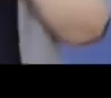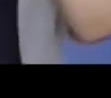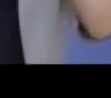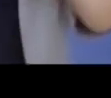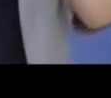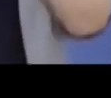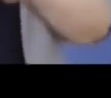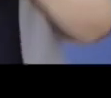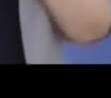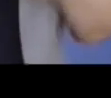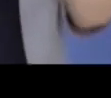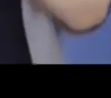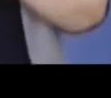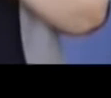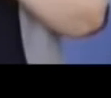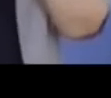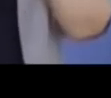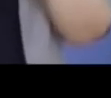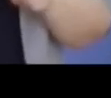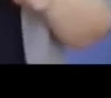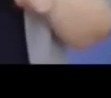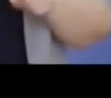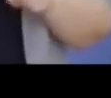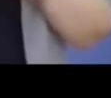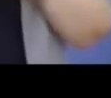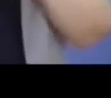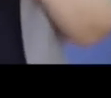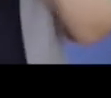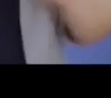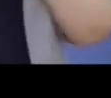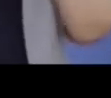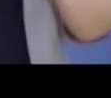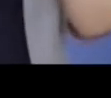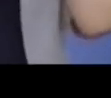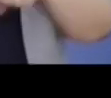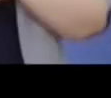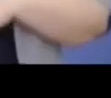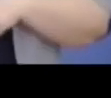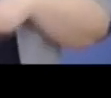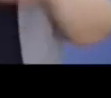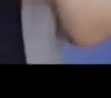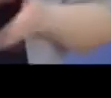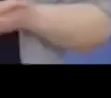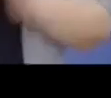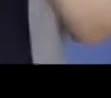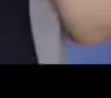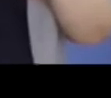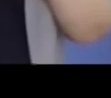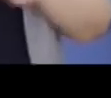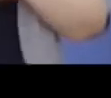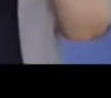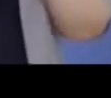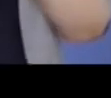дамо відповідні доручення органам місцевого самоврядування, органам влади на місцях його контролювати. Це робиться для того,